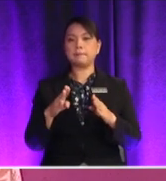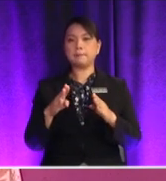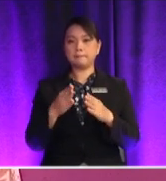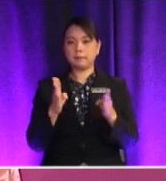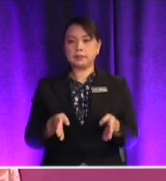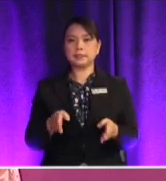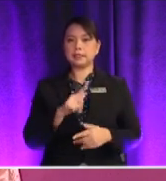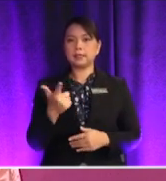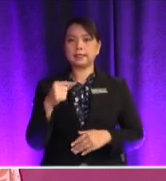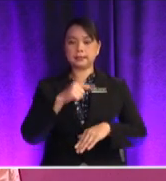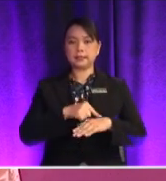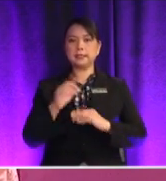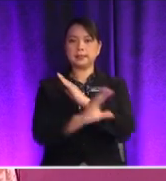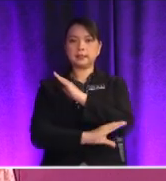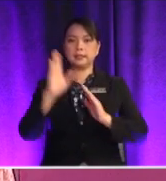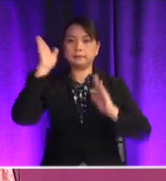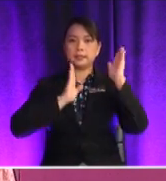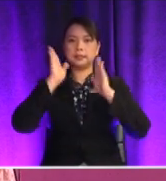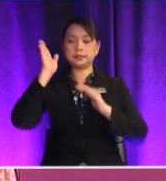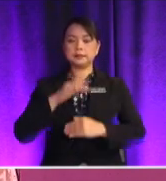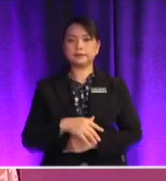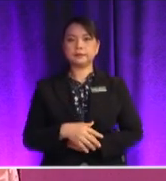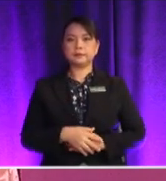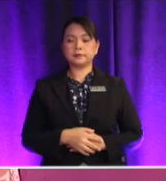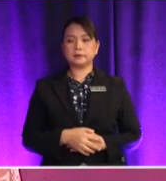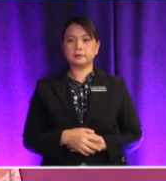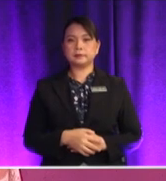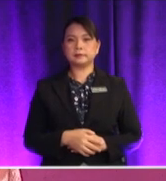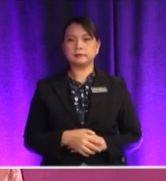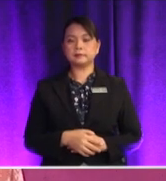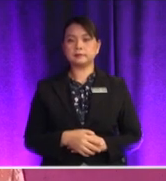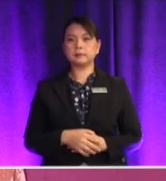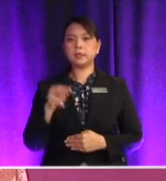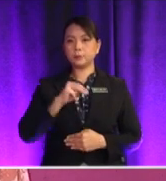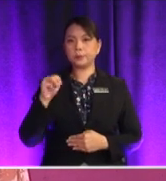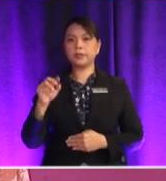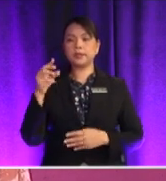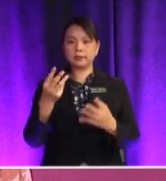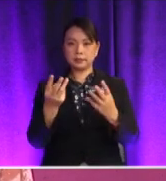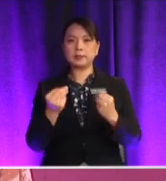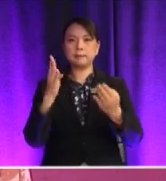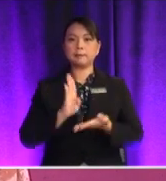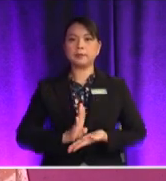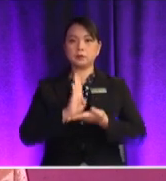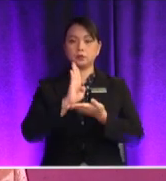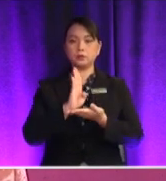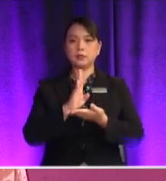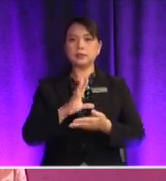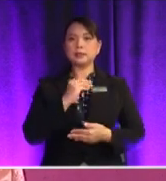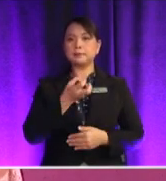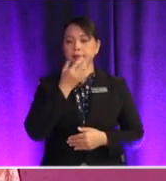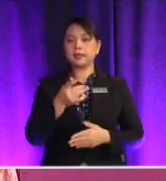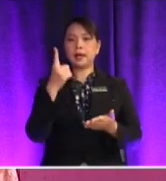di negara Malaysia? Okey. Ada murid-murid nak bantu saya untuk memberitahu saya apakah yang lain-lain